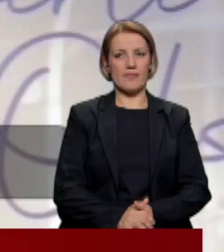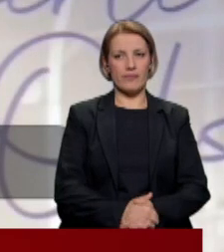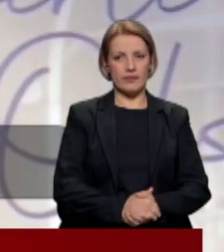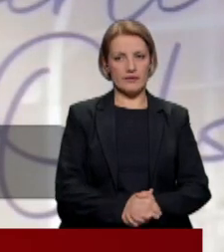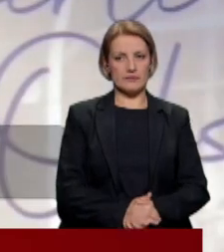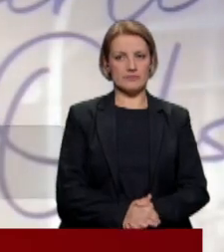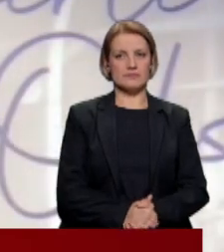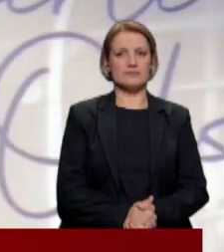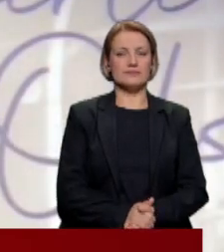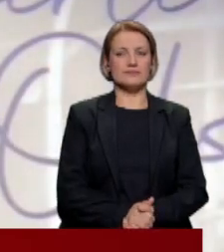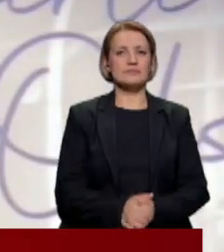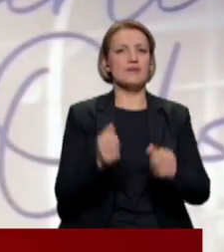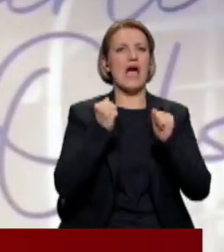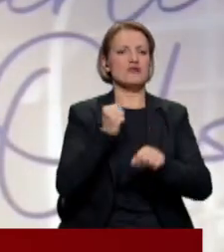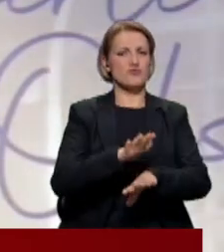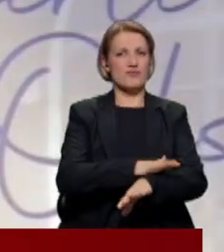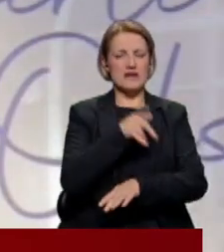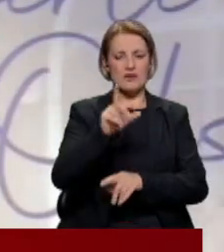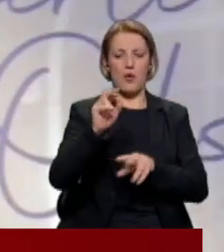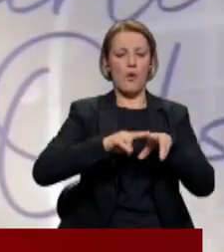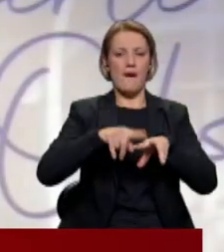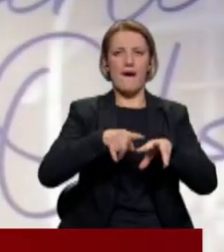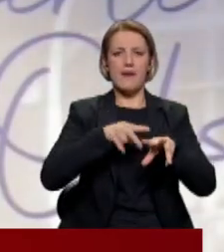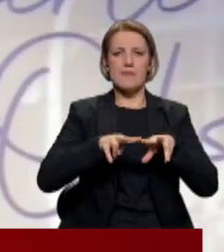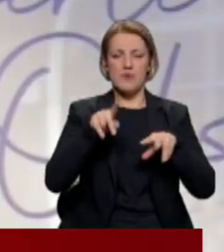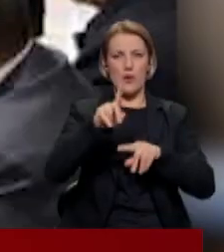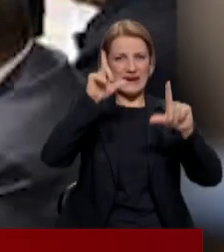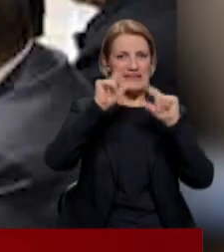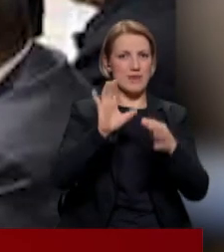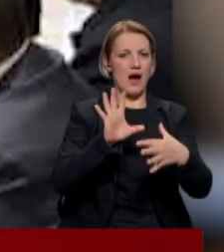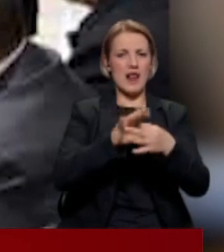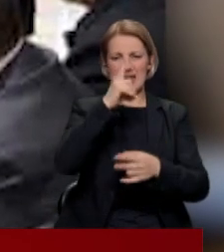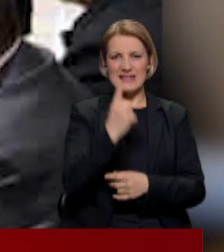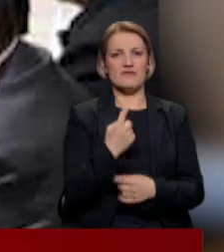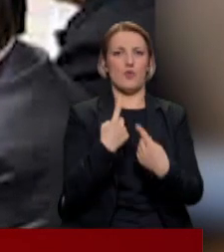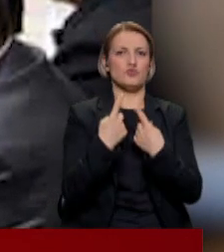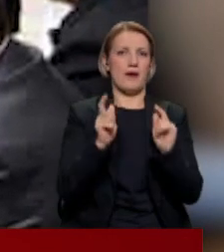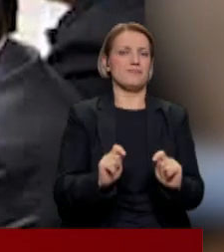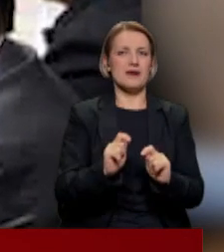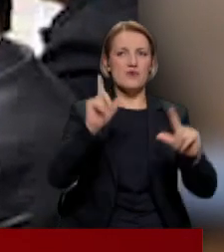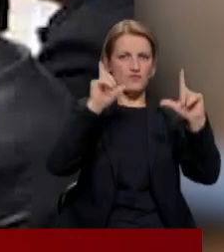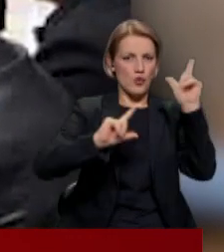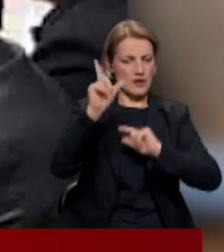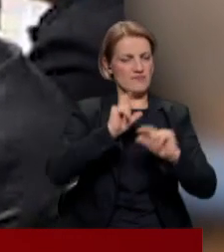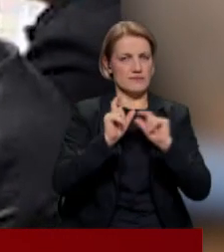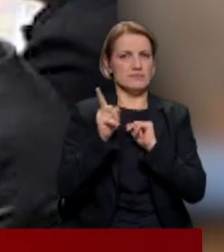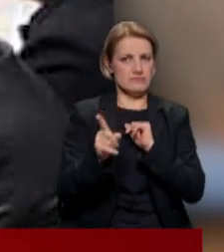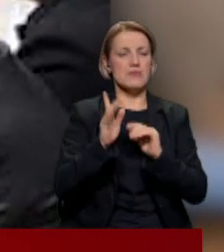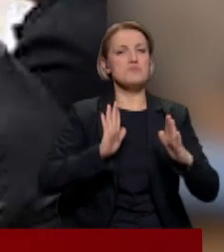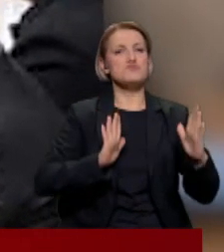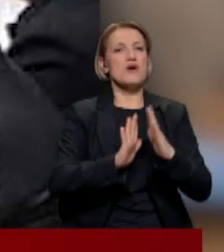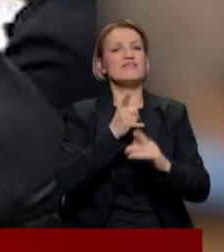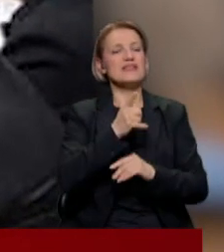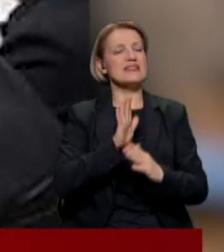kareyle yok mu edeceğiz? Erzurum valisi Okay Memiş o kareyle ilgili ilk kez konuştu. Fotoğrafı savundu.